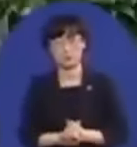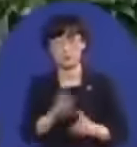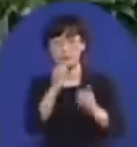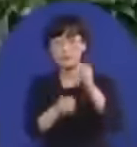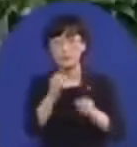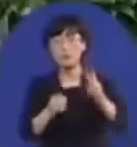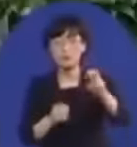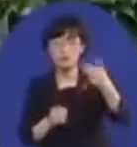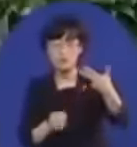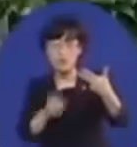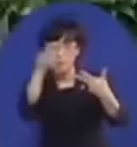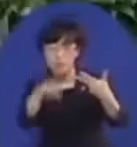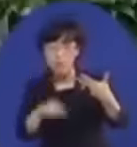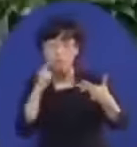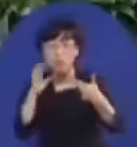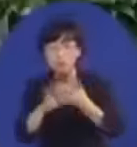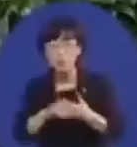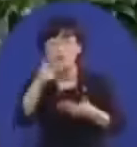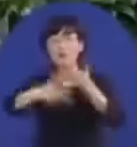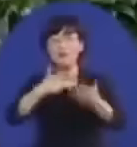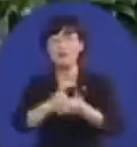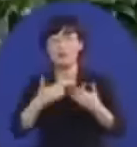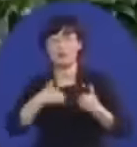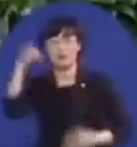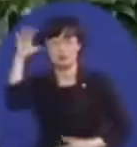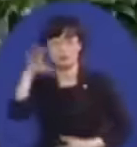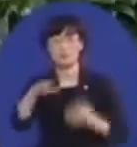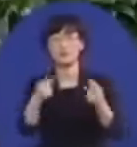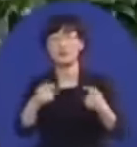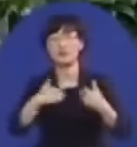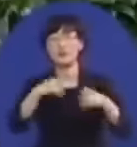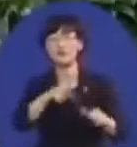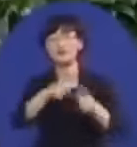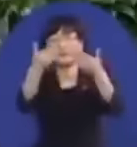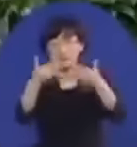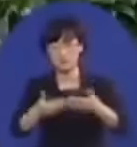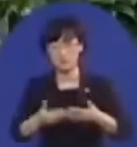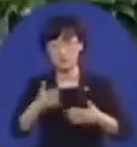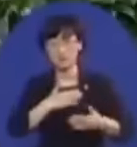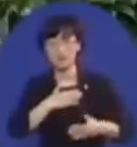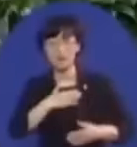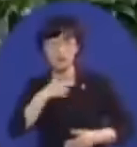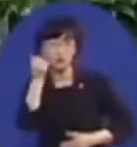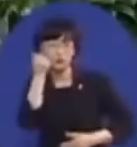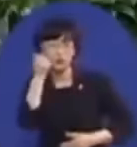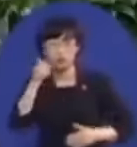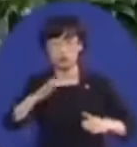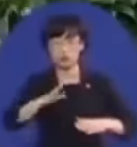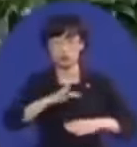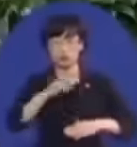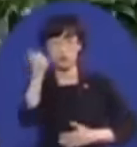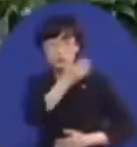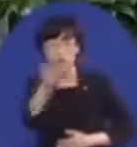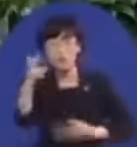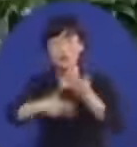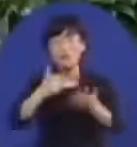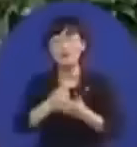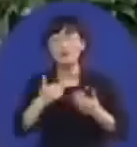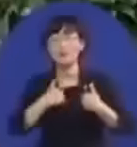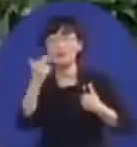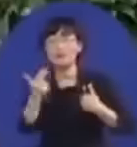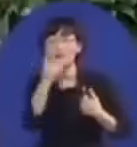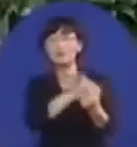시편 27편 1절에 야훼는 나의 빛이요 나의 구원이시니 내가 누구를 두려워하리요, 야훼는 내